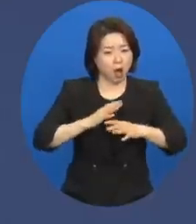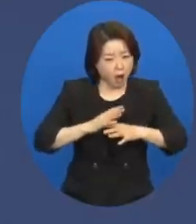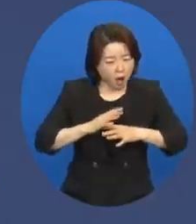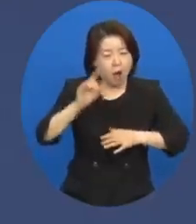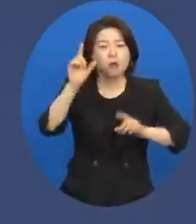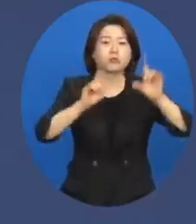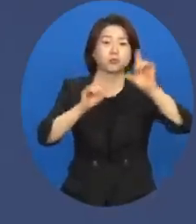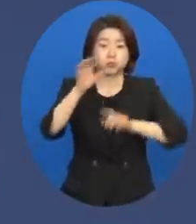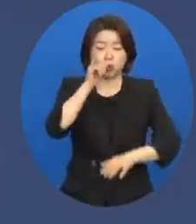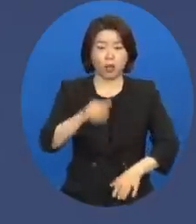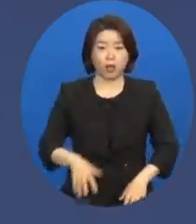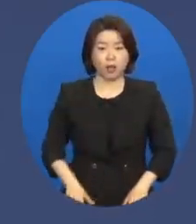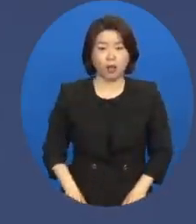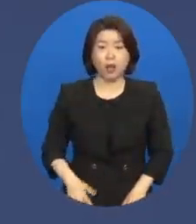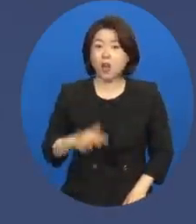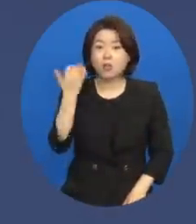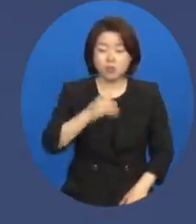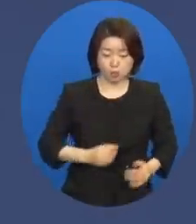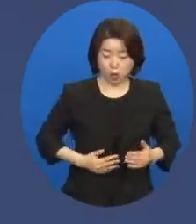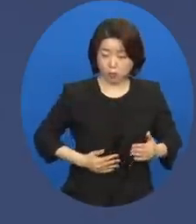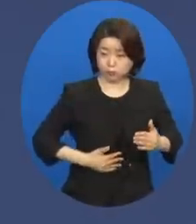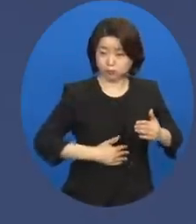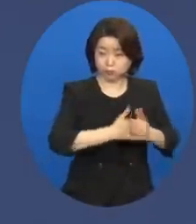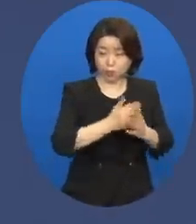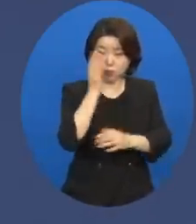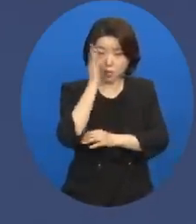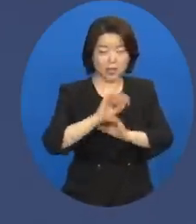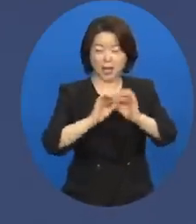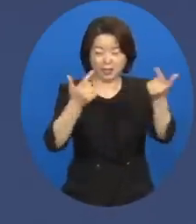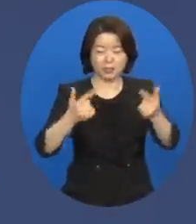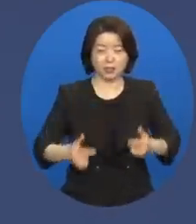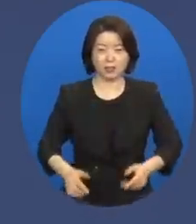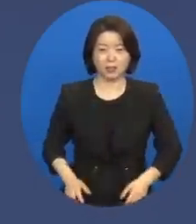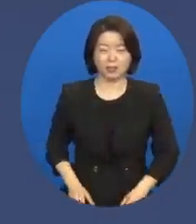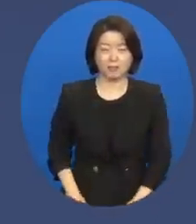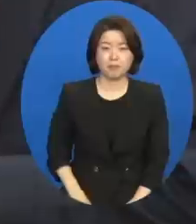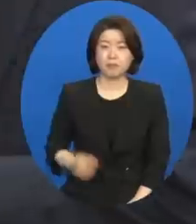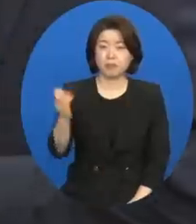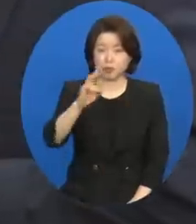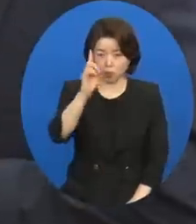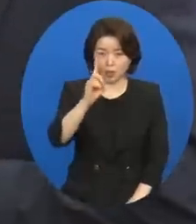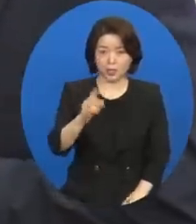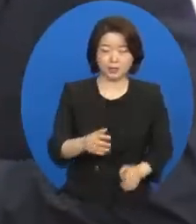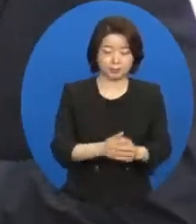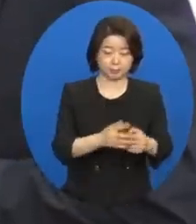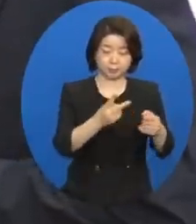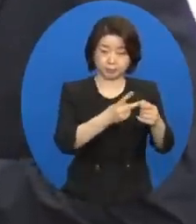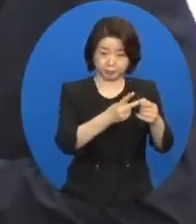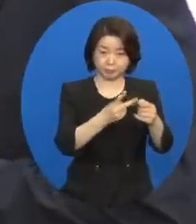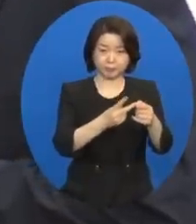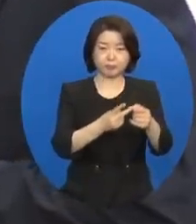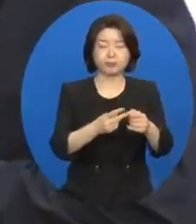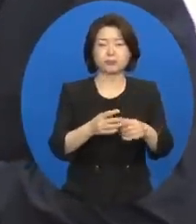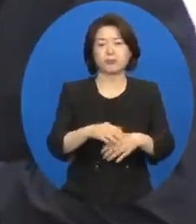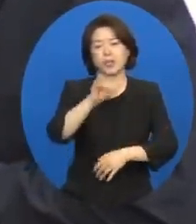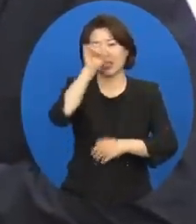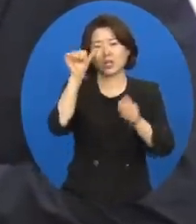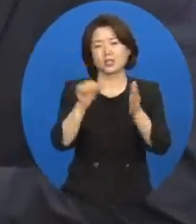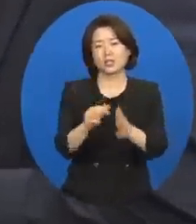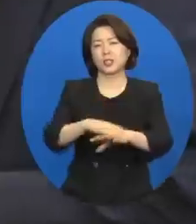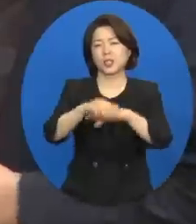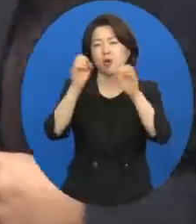실상입니다. 누가 배불러서 이 얘기를 하자는 게 아니고요. 그리고 또 하나는 우리의 인생의 허무함입니다. 허무.